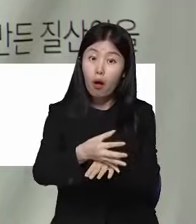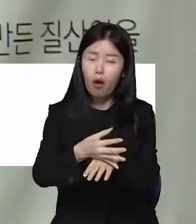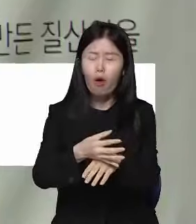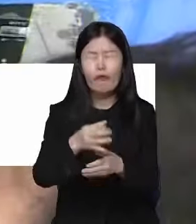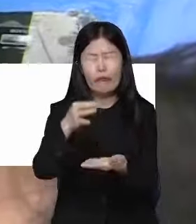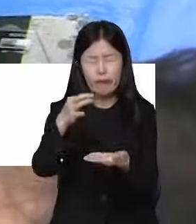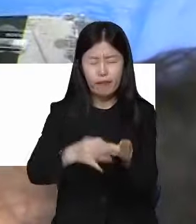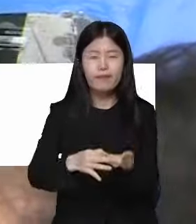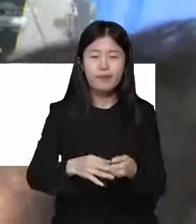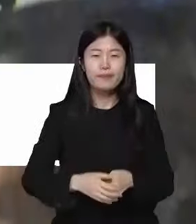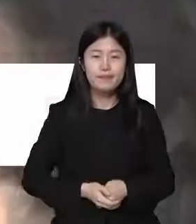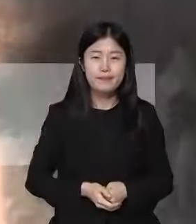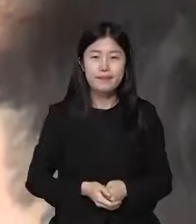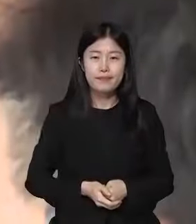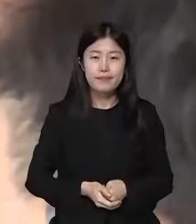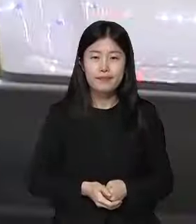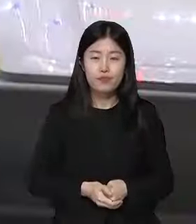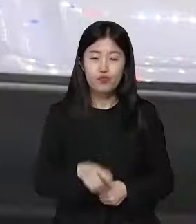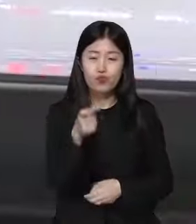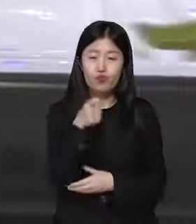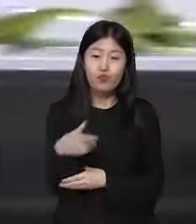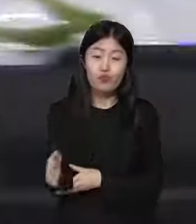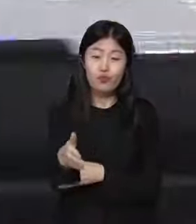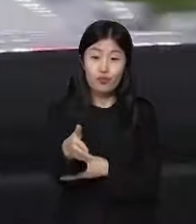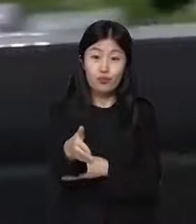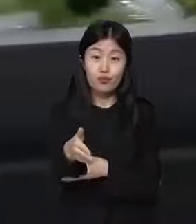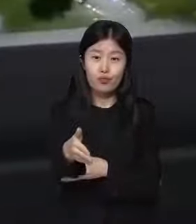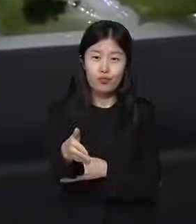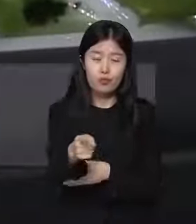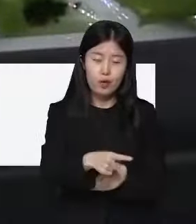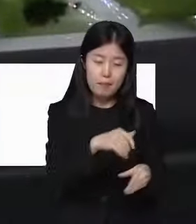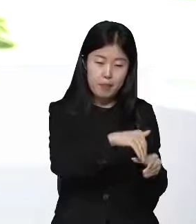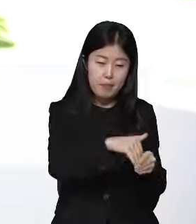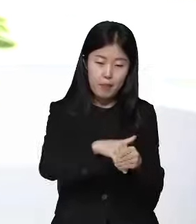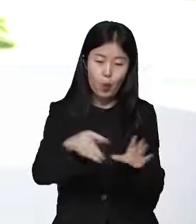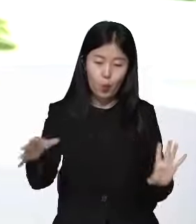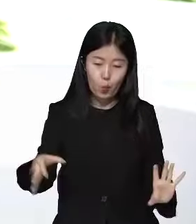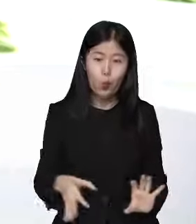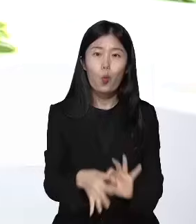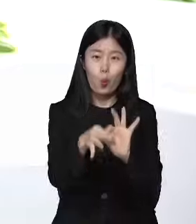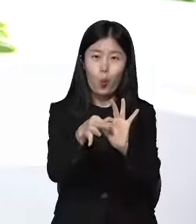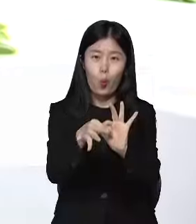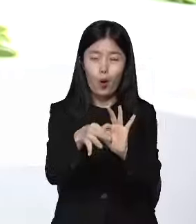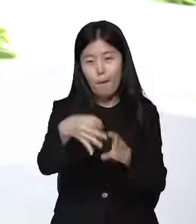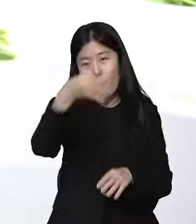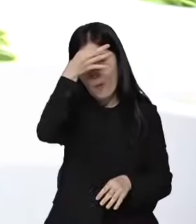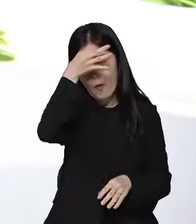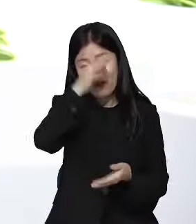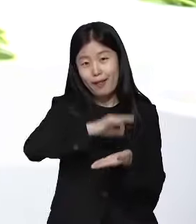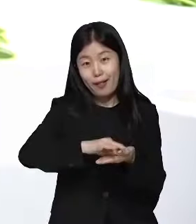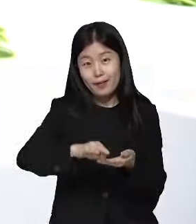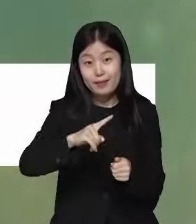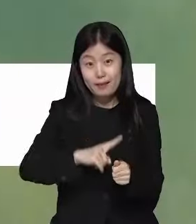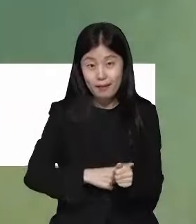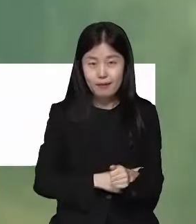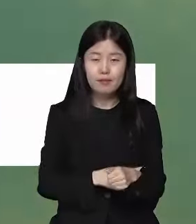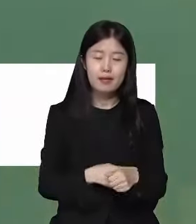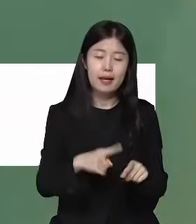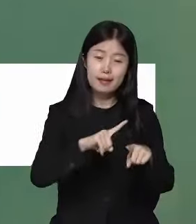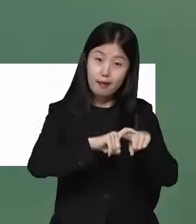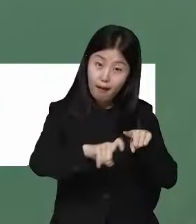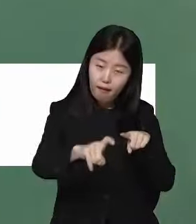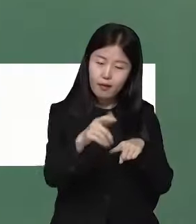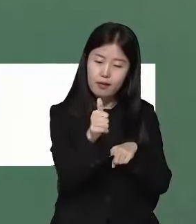있는 것이죠. 물고기 양식과 수경 재배를 융합한 아쿠아포닉스 농법을 사용하고 있어 향어나 장어